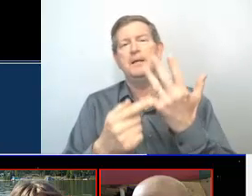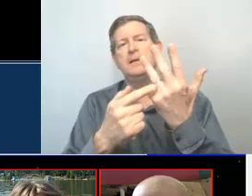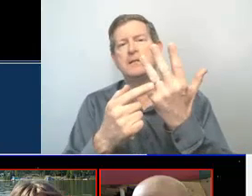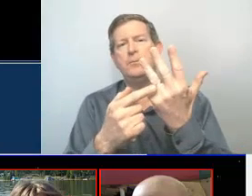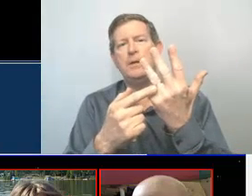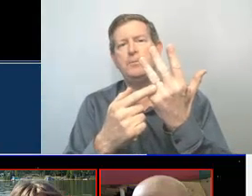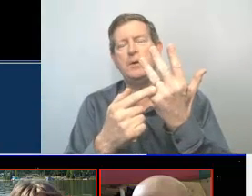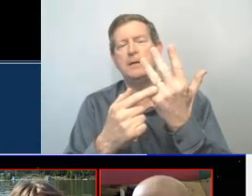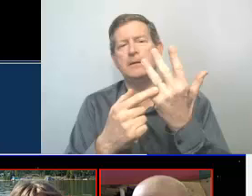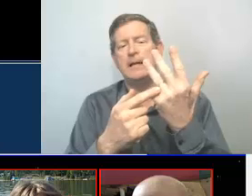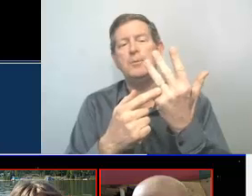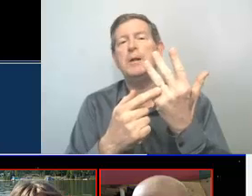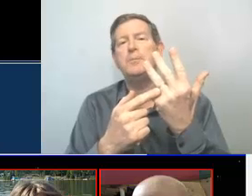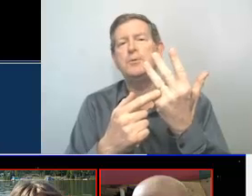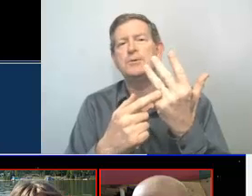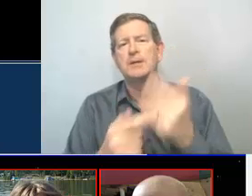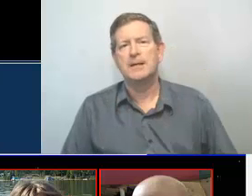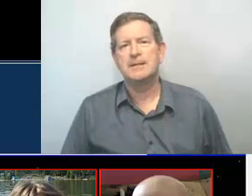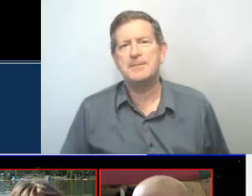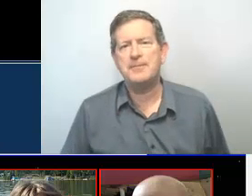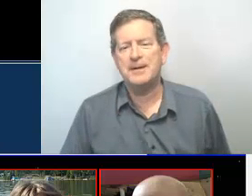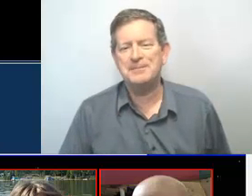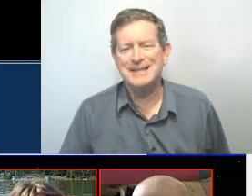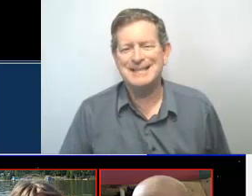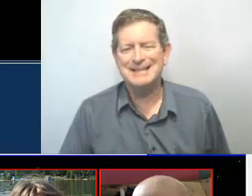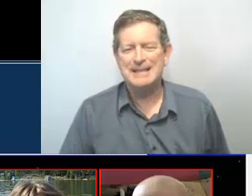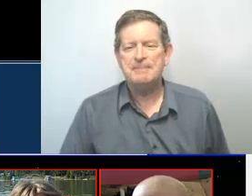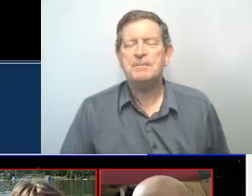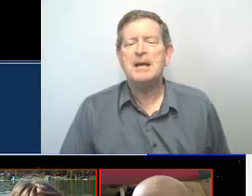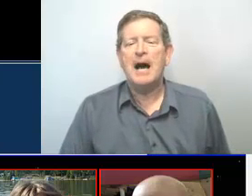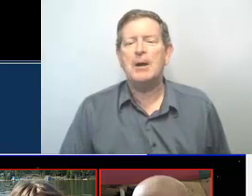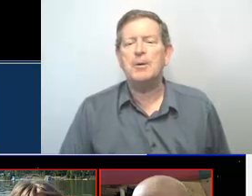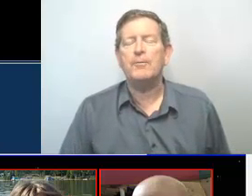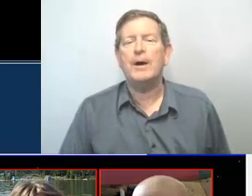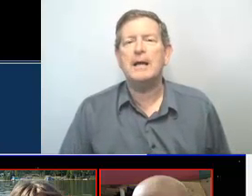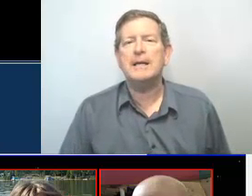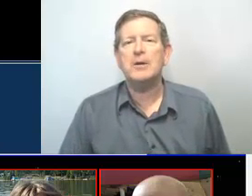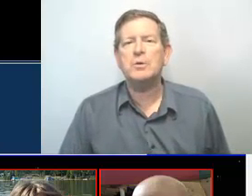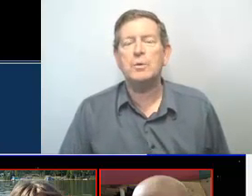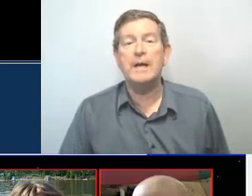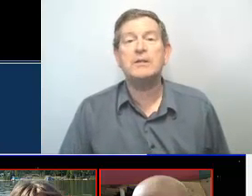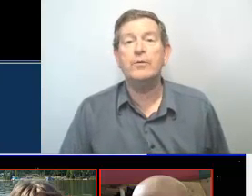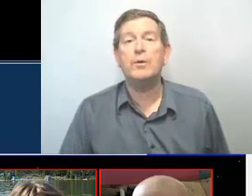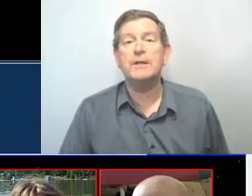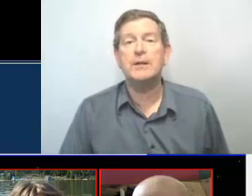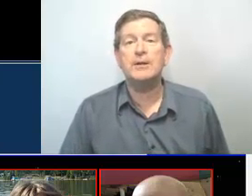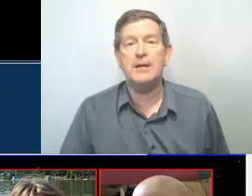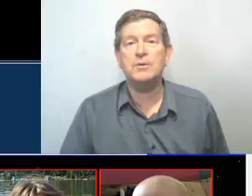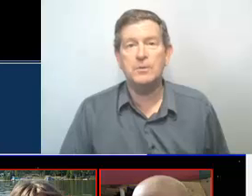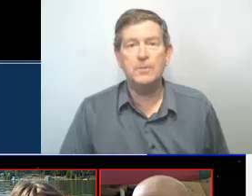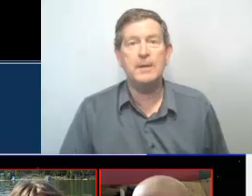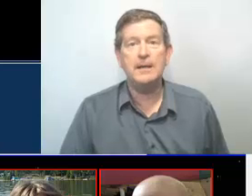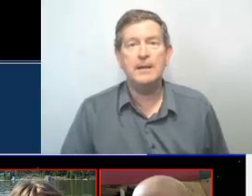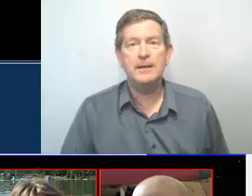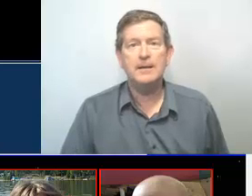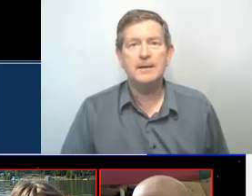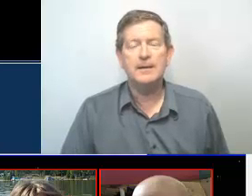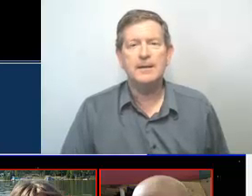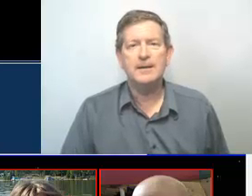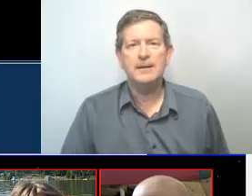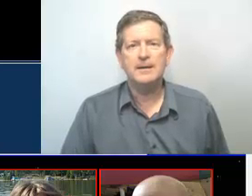connais la femme. C'est mon époux, elle est mon épouse. C'est ma femme. Hein? Alors, voilà, garçon. Est-ce que vous connaissez le garçon?